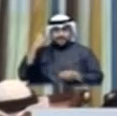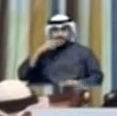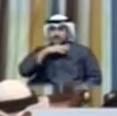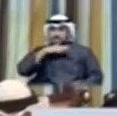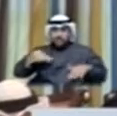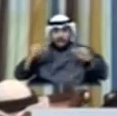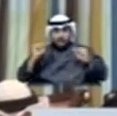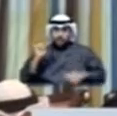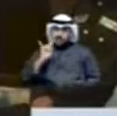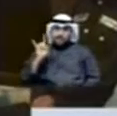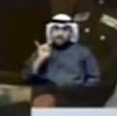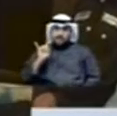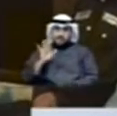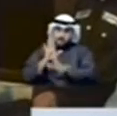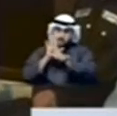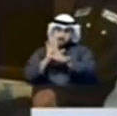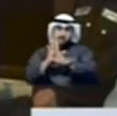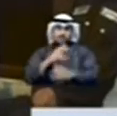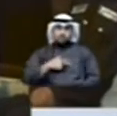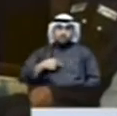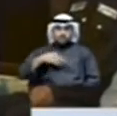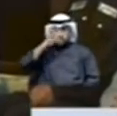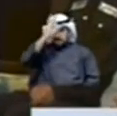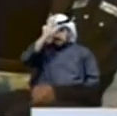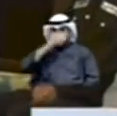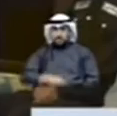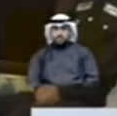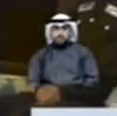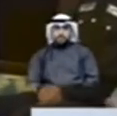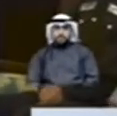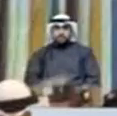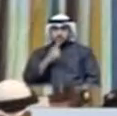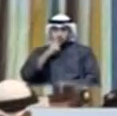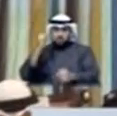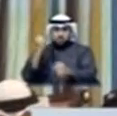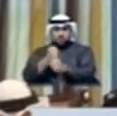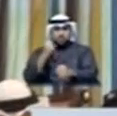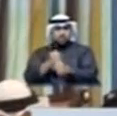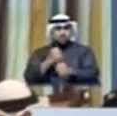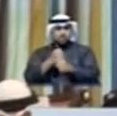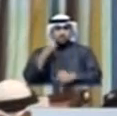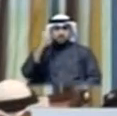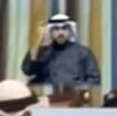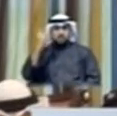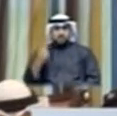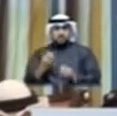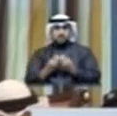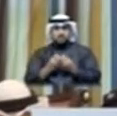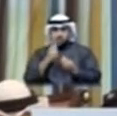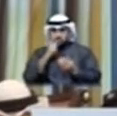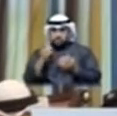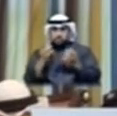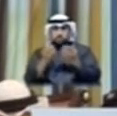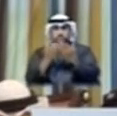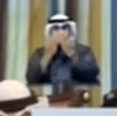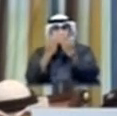ترى ويا الداخلية. ربنا يوفقك وقمت باللي قمت فيه، وإن شاء الله إن شاء الله